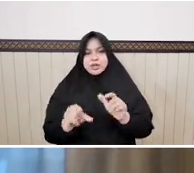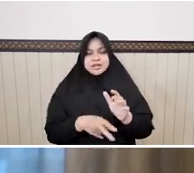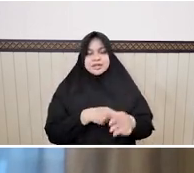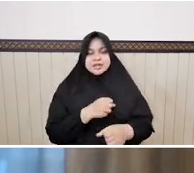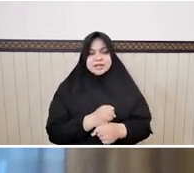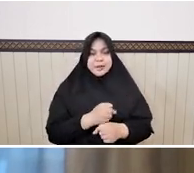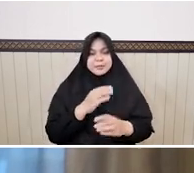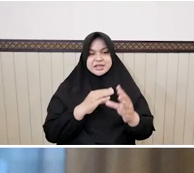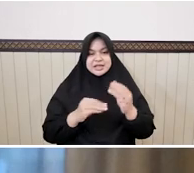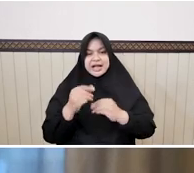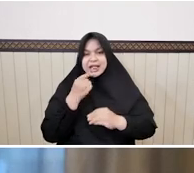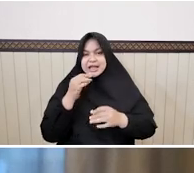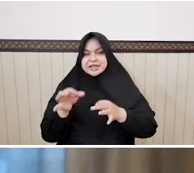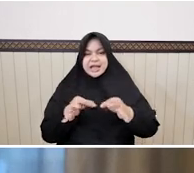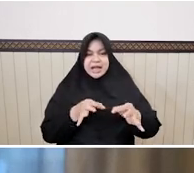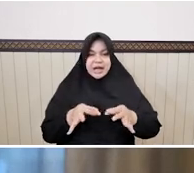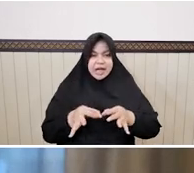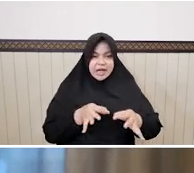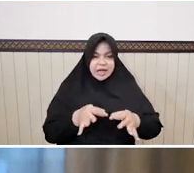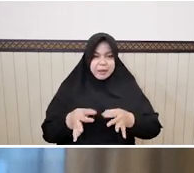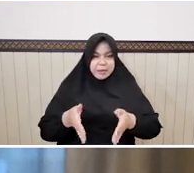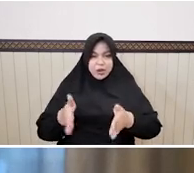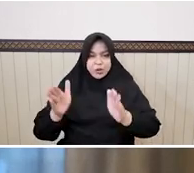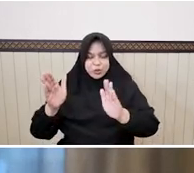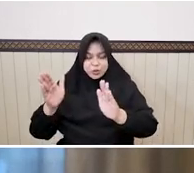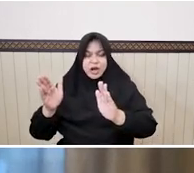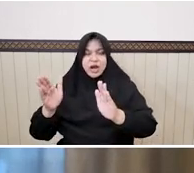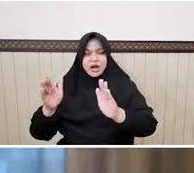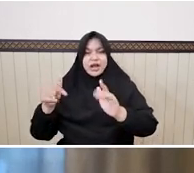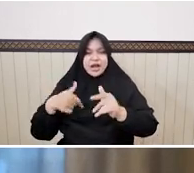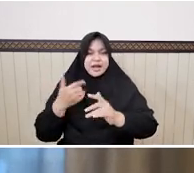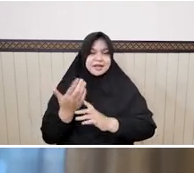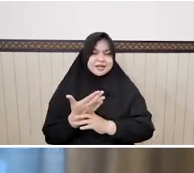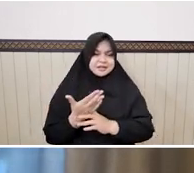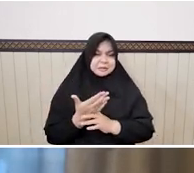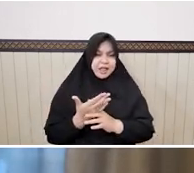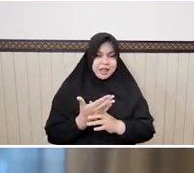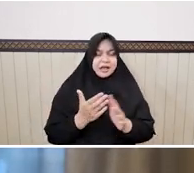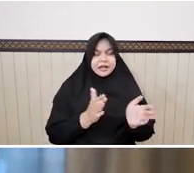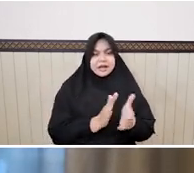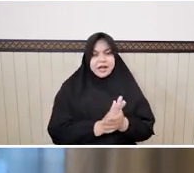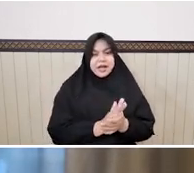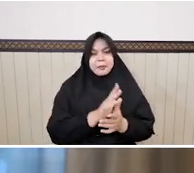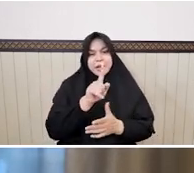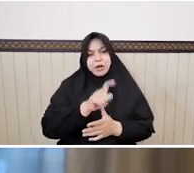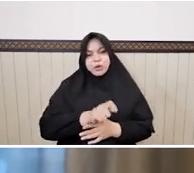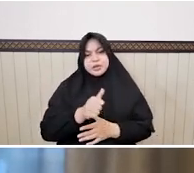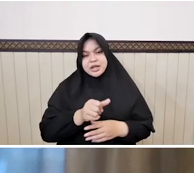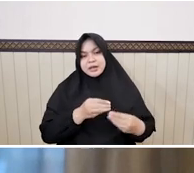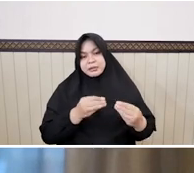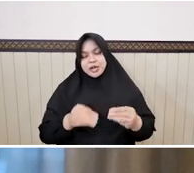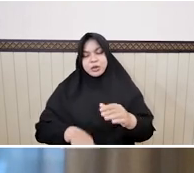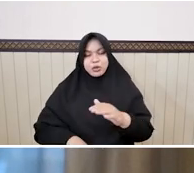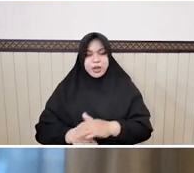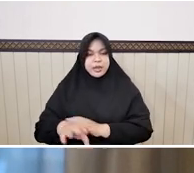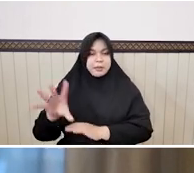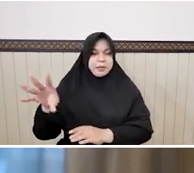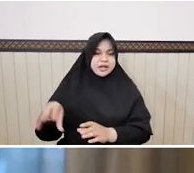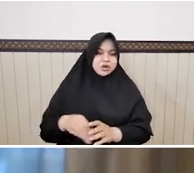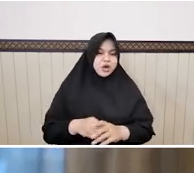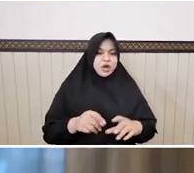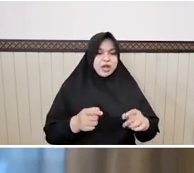soal sarana prasarana bangunan gedung yang aksesibel juga perlu dipenuhi termasuk